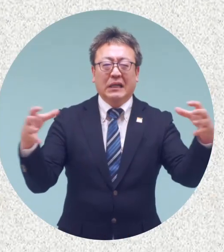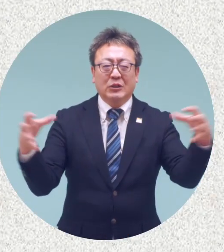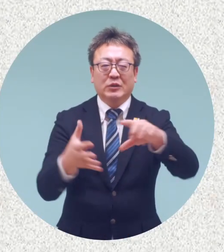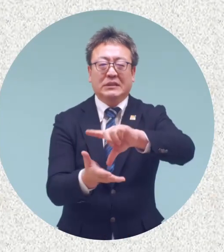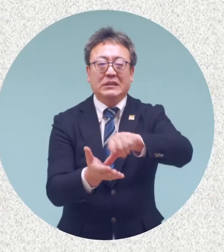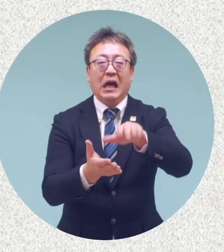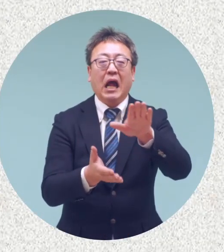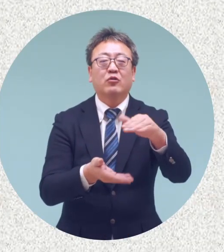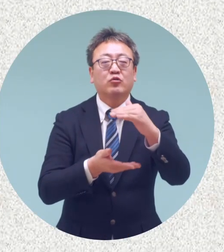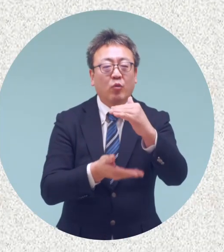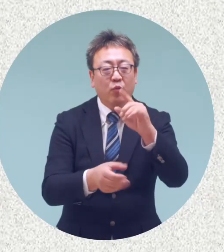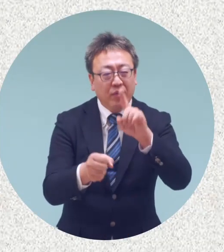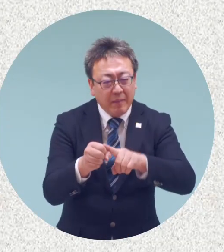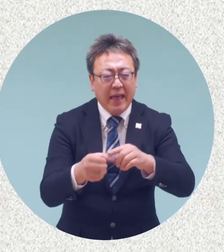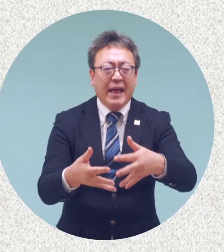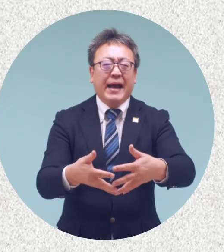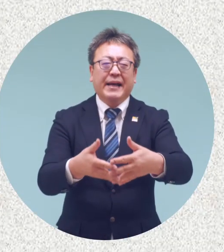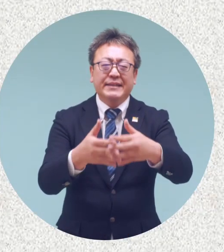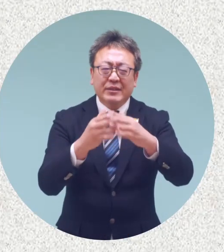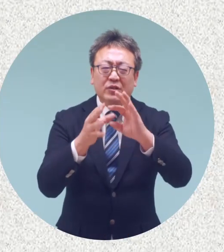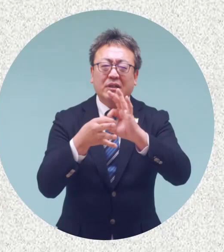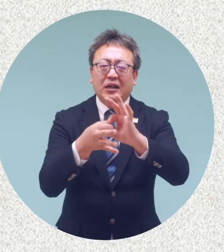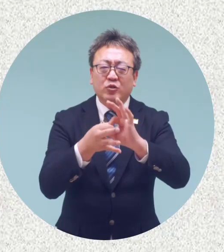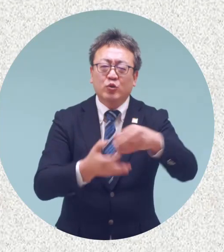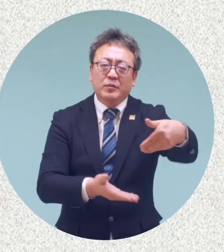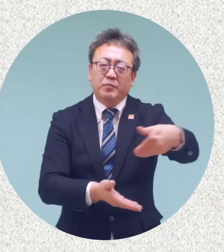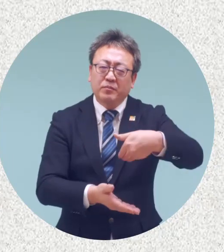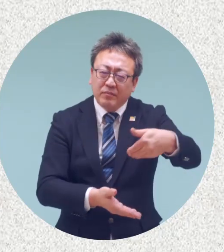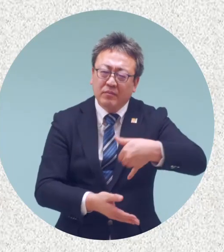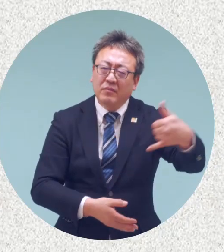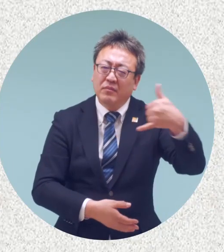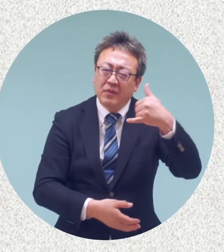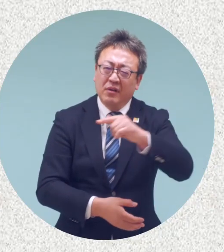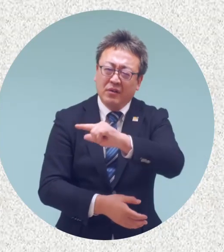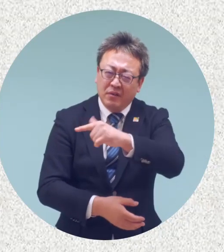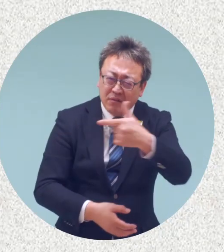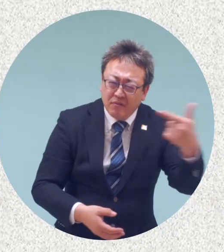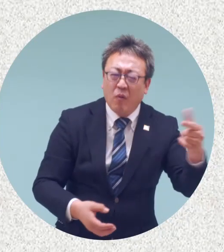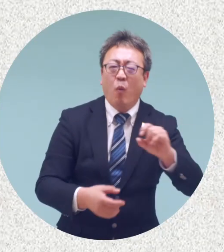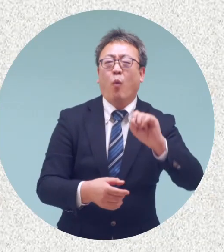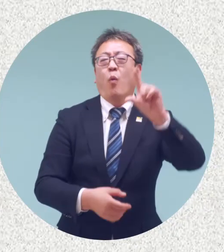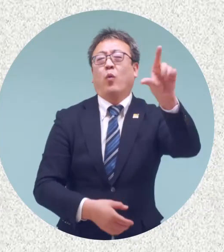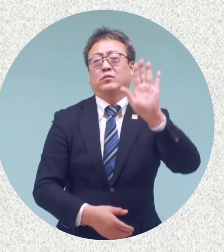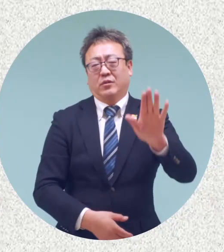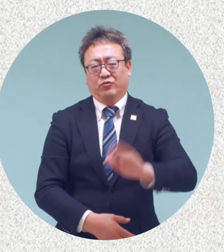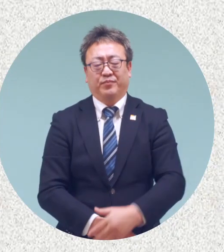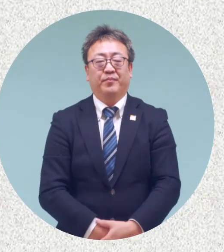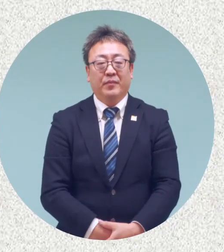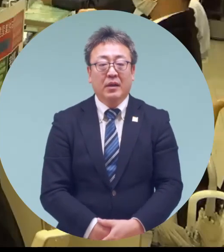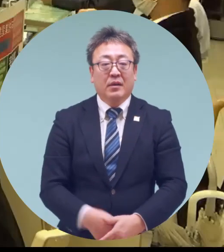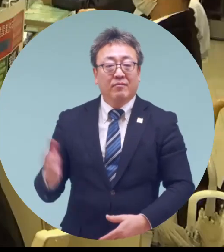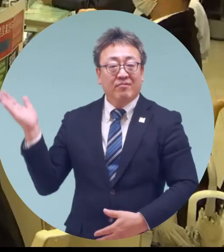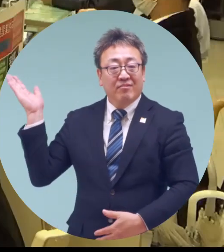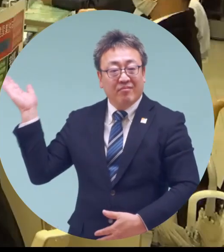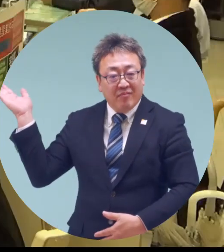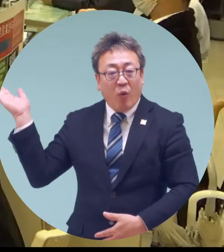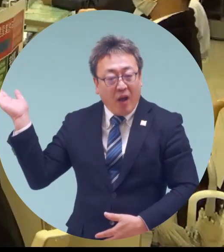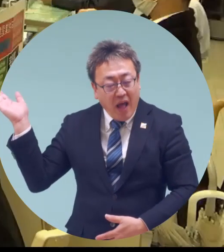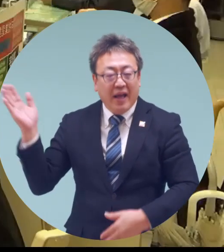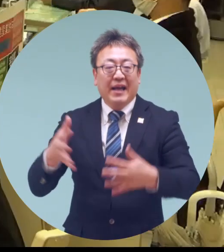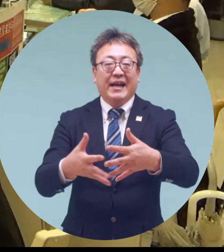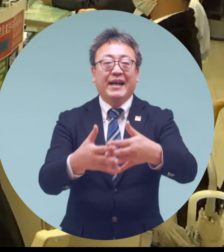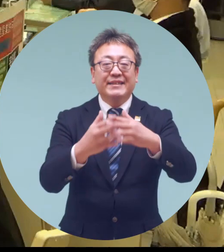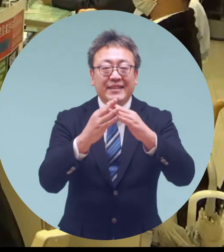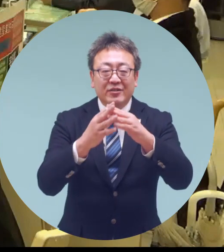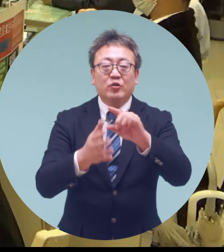域であることから、建設業許可などの申請やお問い合わせ件数が多い状況にあります。ちなみにこちら